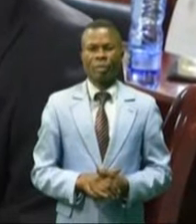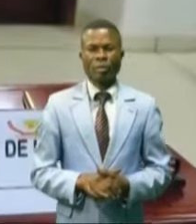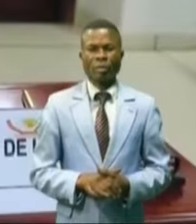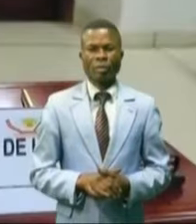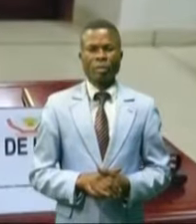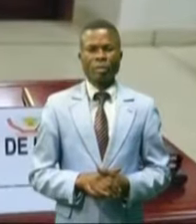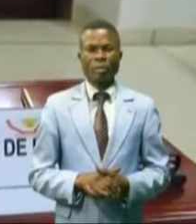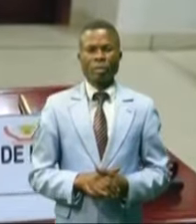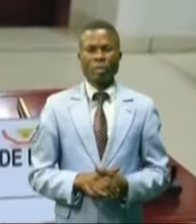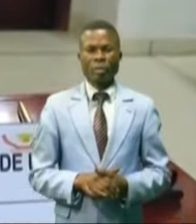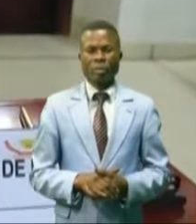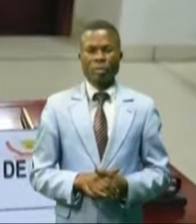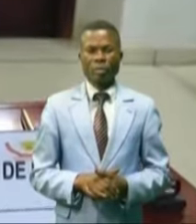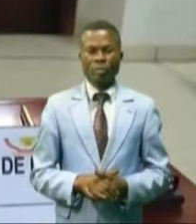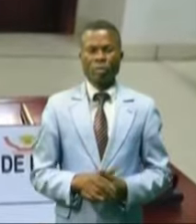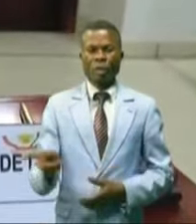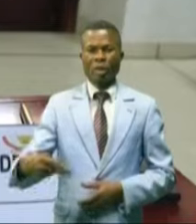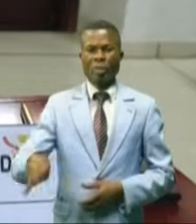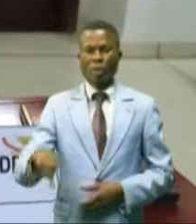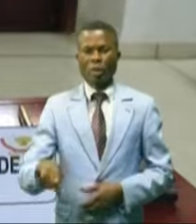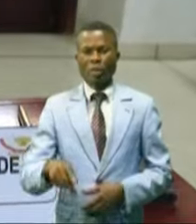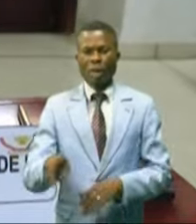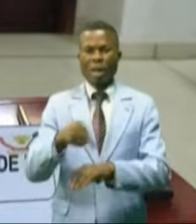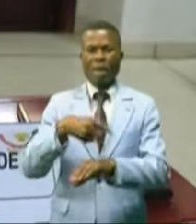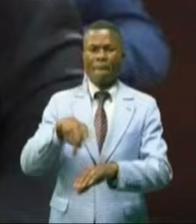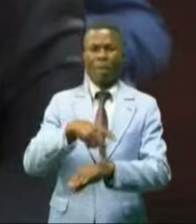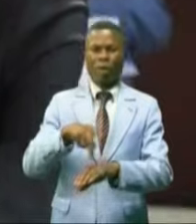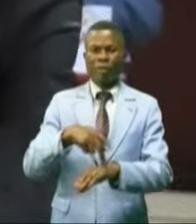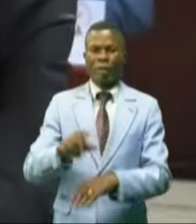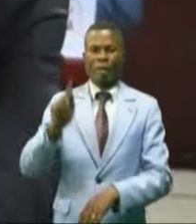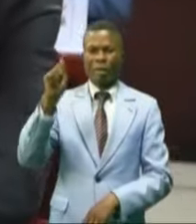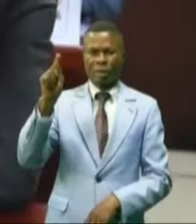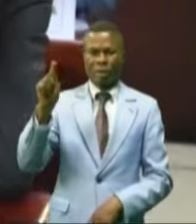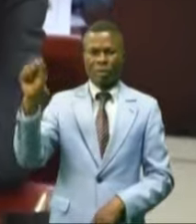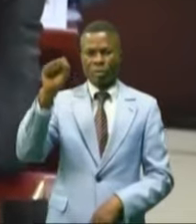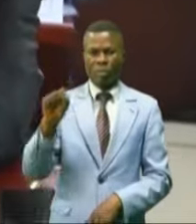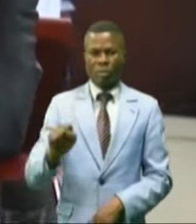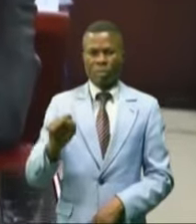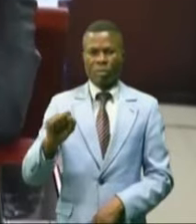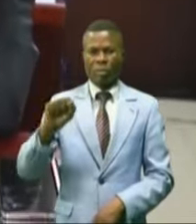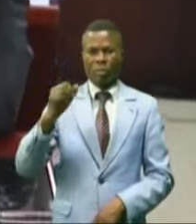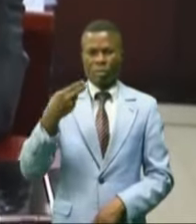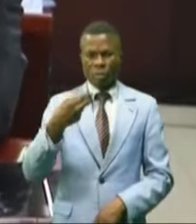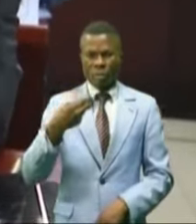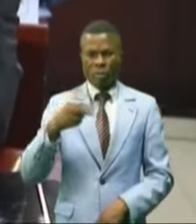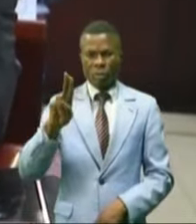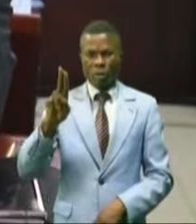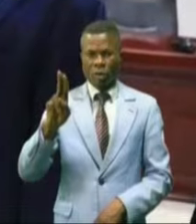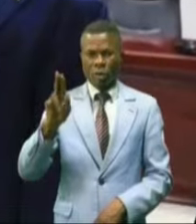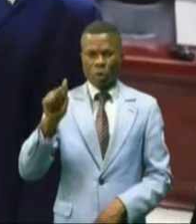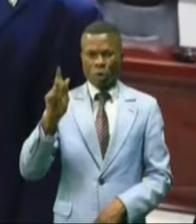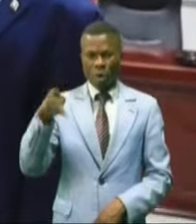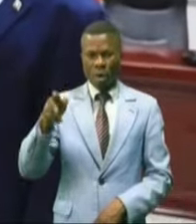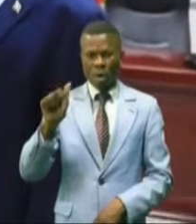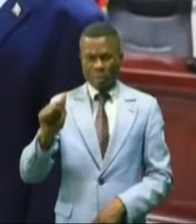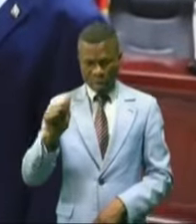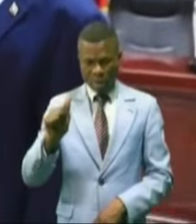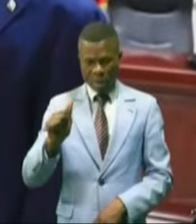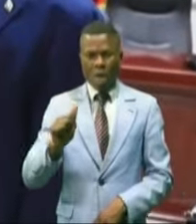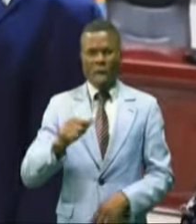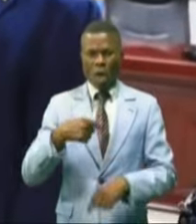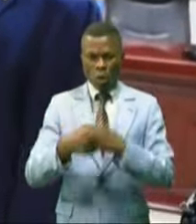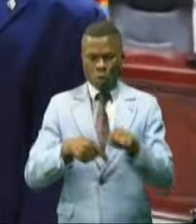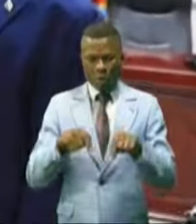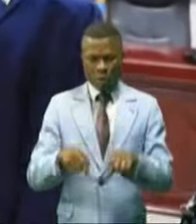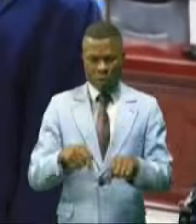Bientôt, la province de la Tchouapa, que dirige le gouverneur Armand Iyamba, sera dotée d'un gouvernement provincial qui sera investi